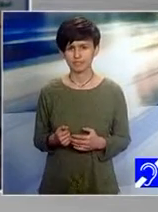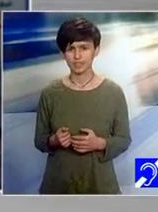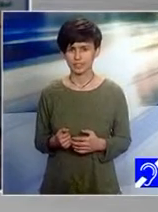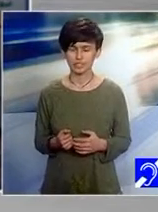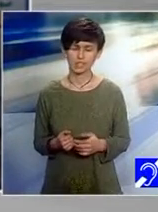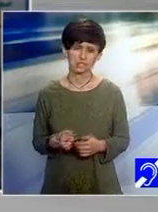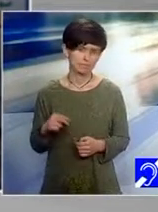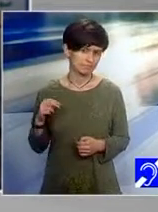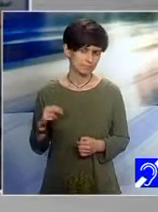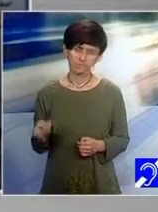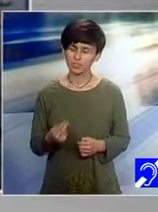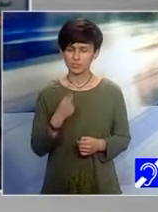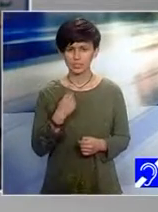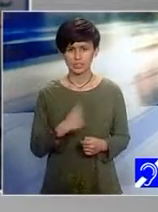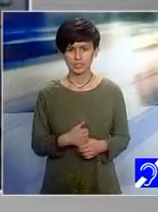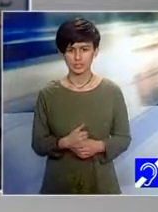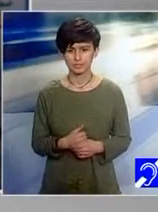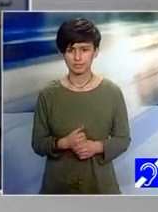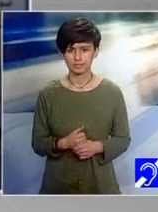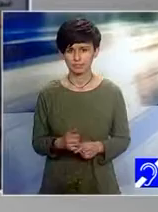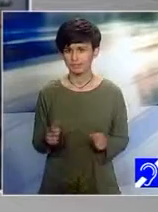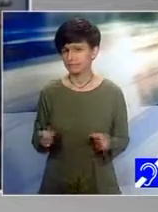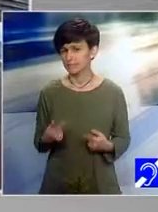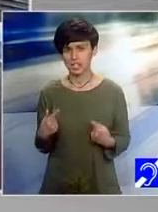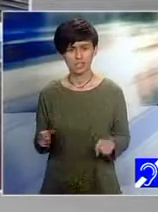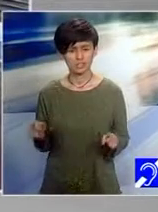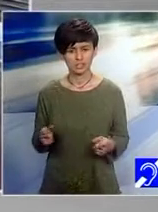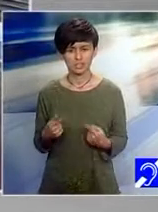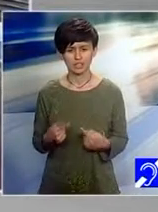fost Chopin de toate și mazurcă și